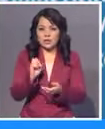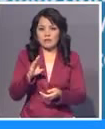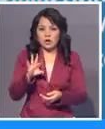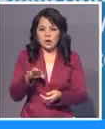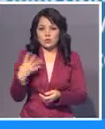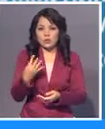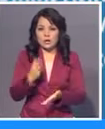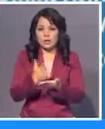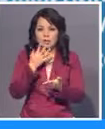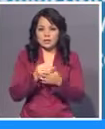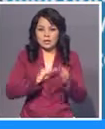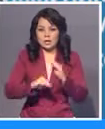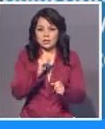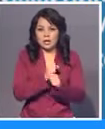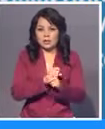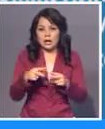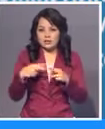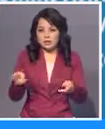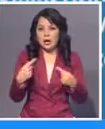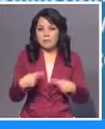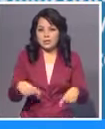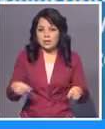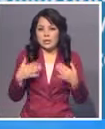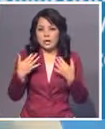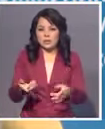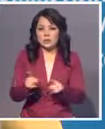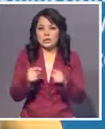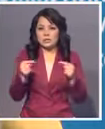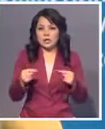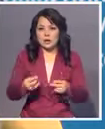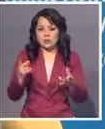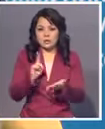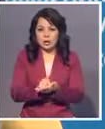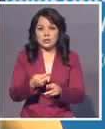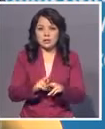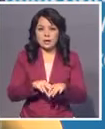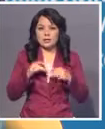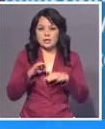4 экологиялық класқа және де басқа да талаптарына сәйкес келу керек. Сол жағдайда